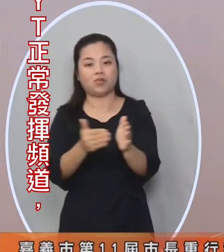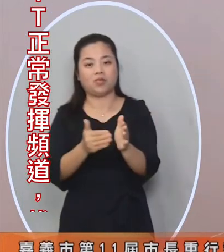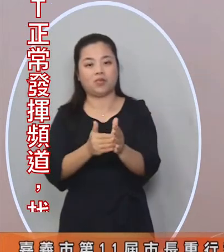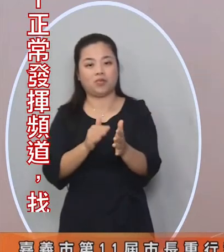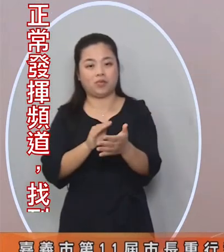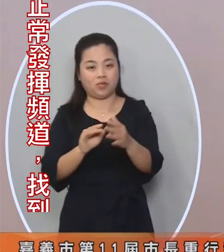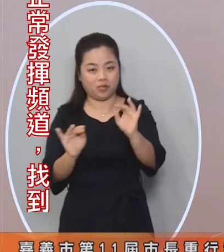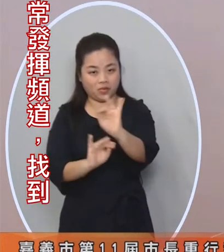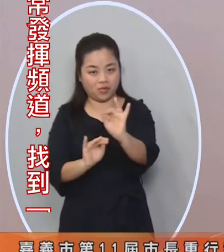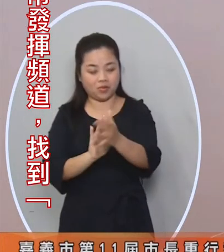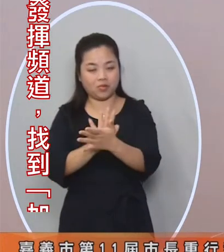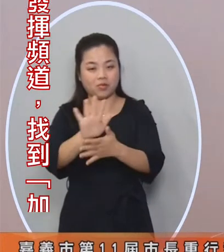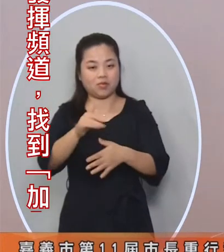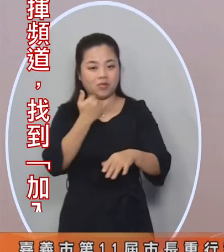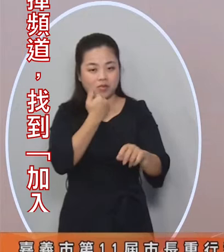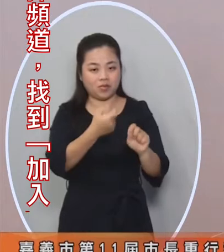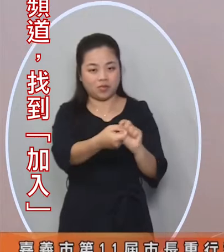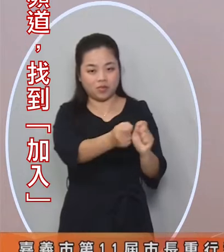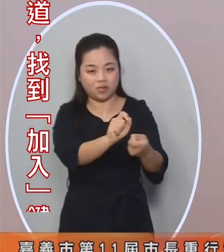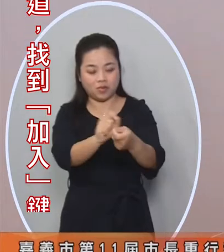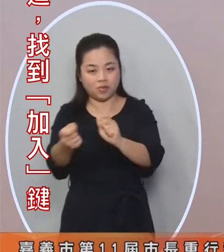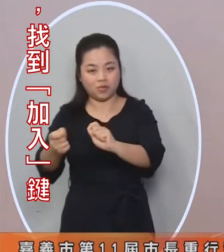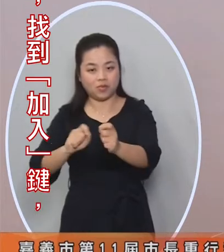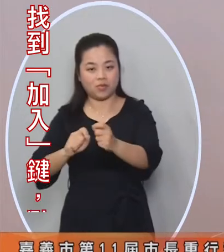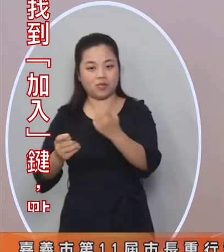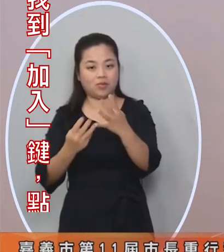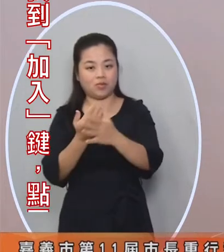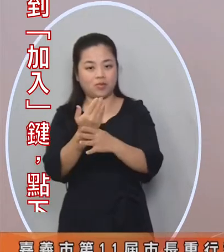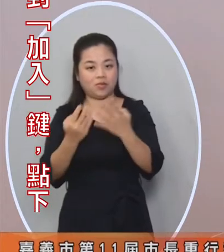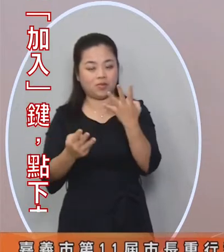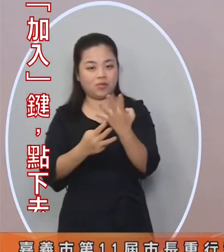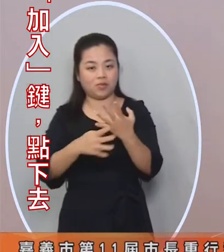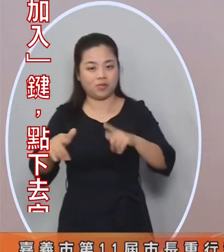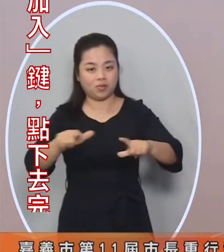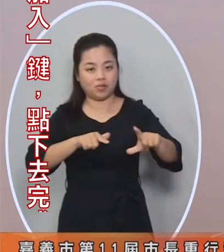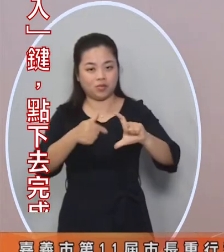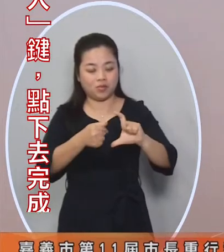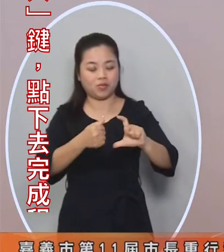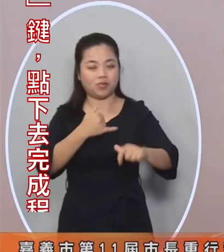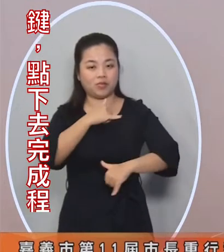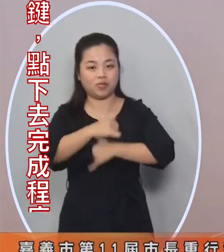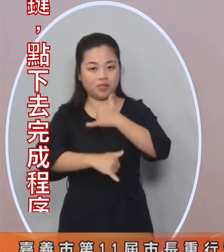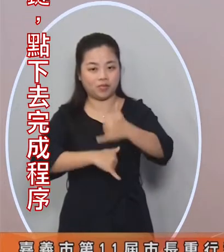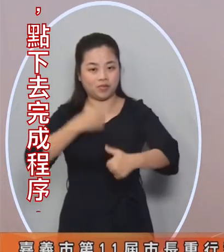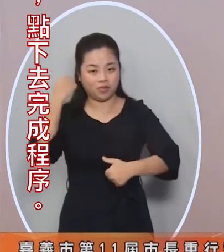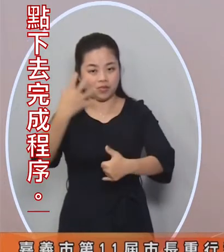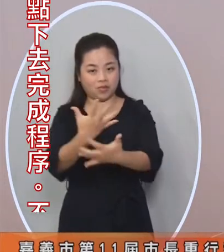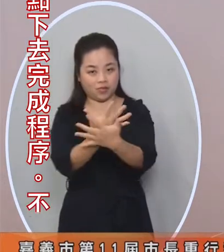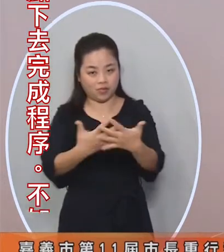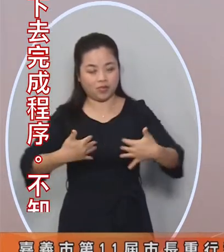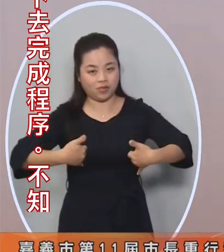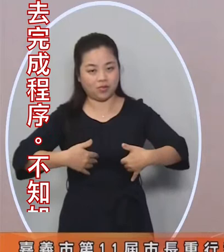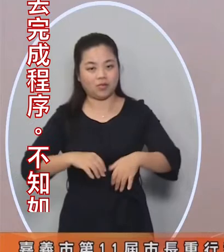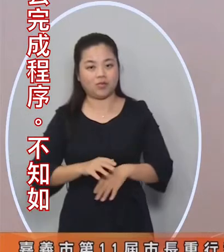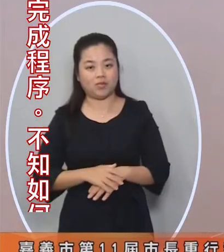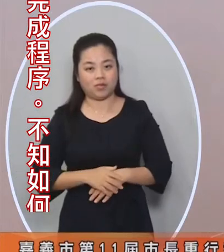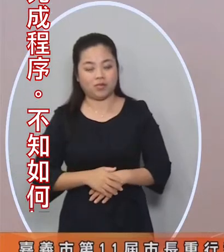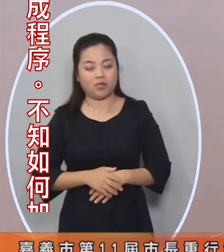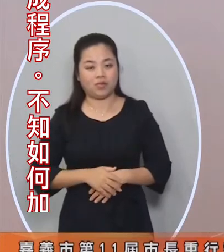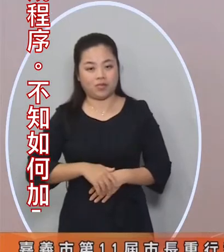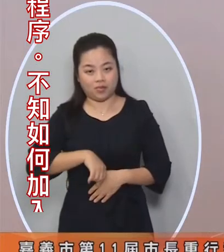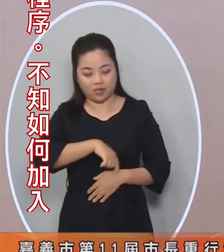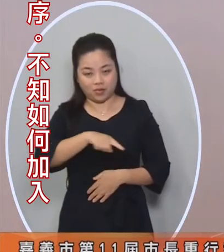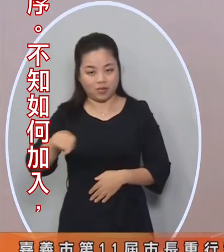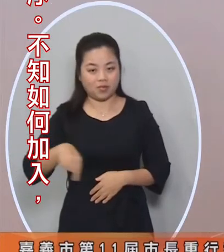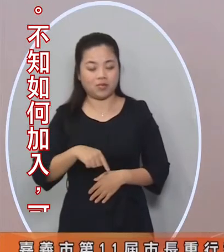以连接邻近的产业园区，然后打造生活的新路网。当然更重要的，我